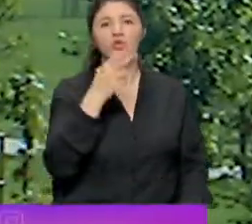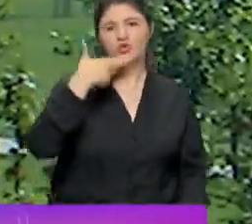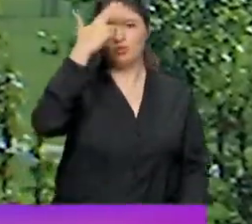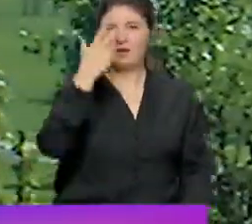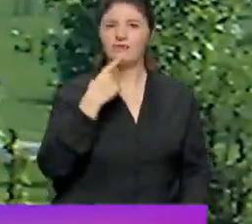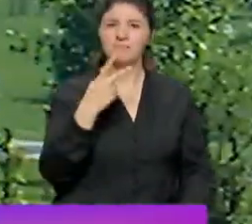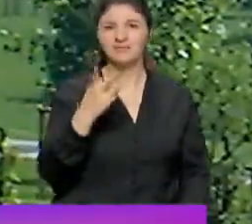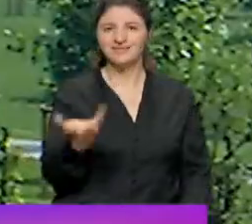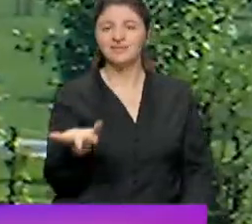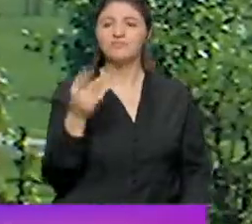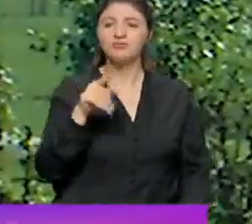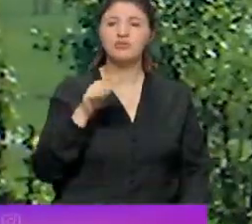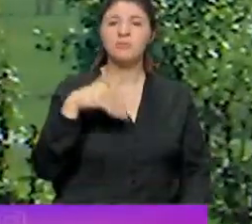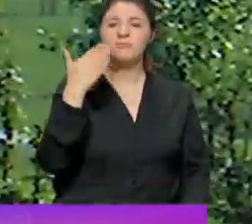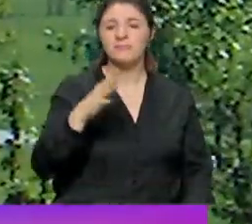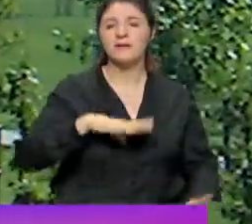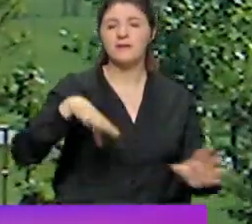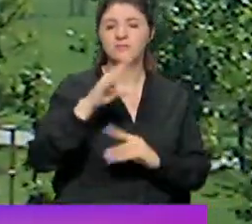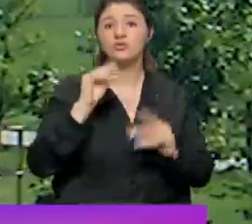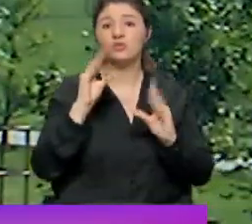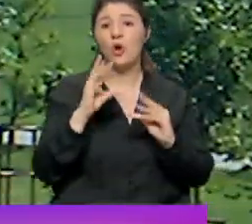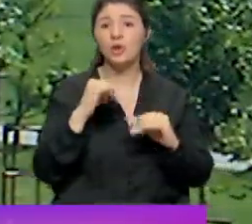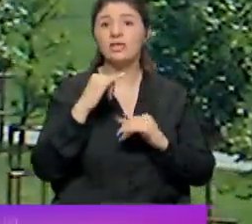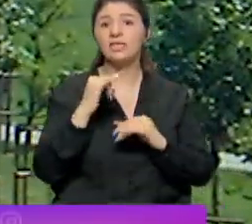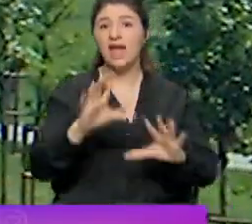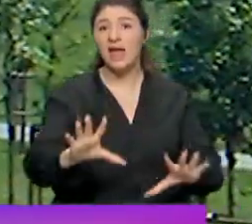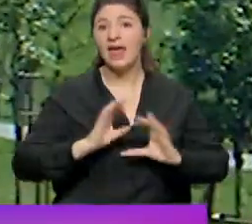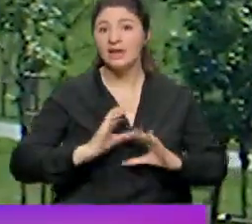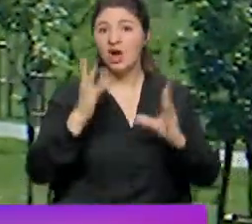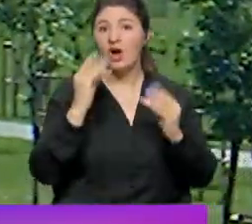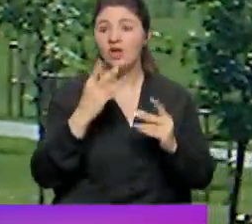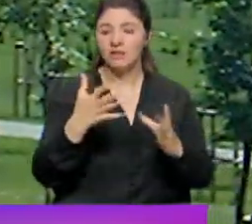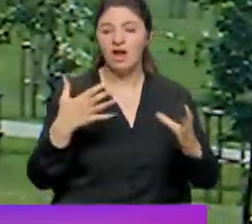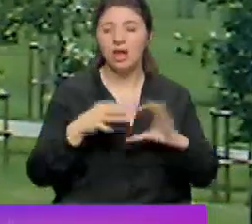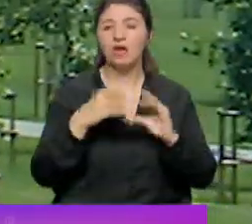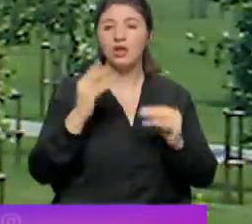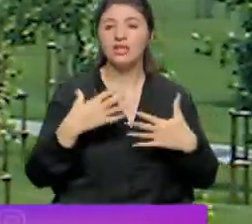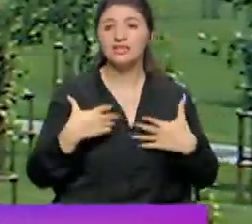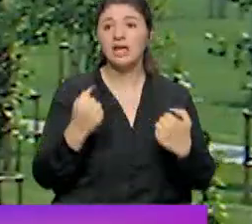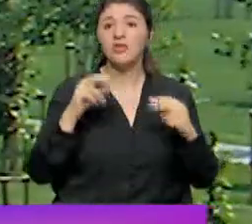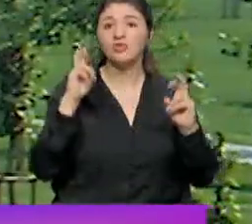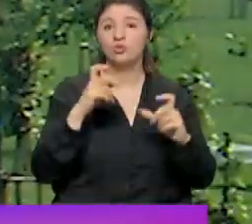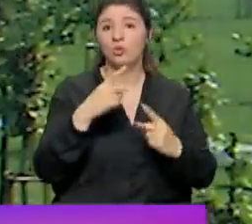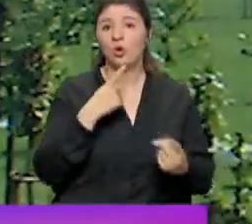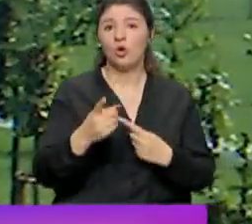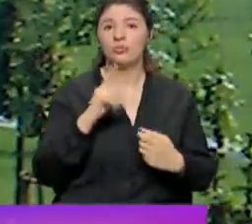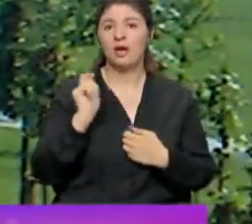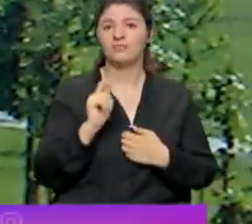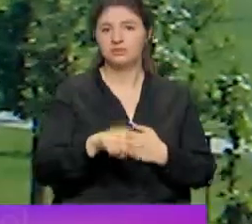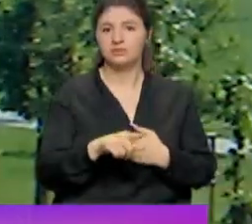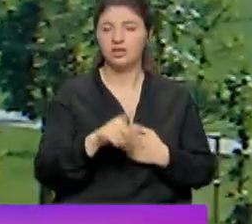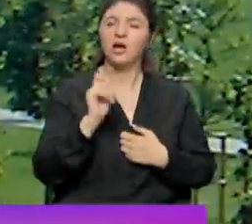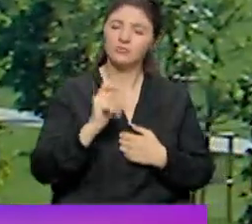diyebiliriz Şimdi bundan sonra hepinizi çok yakından etkileyen ilgilendiren sağlık meselelerini gündeme